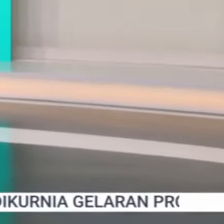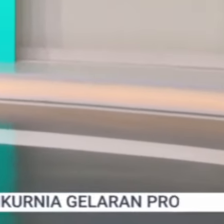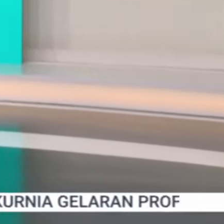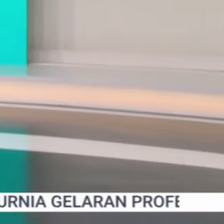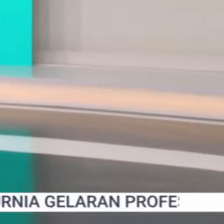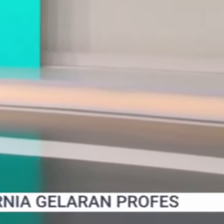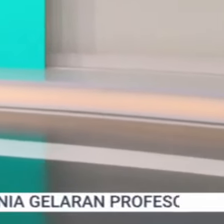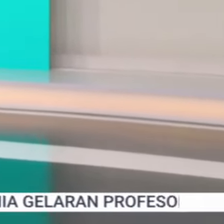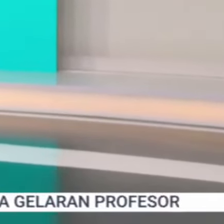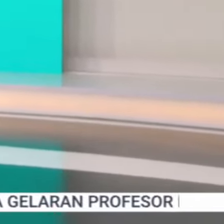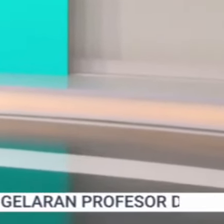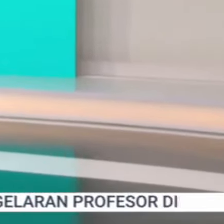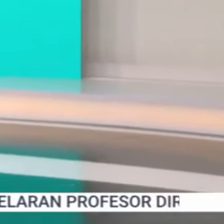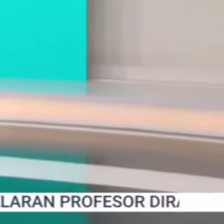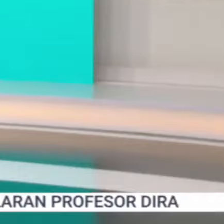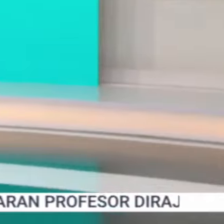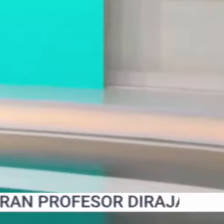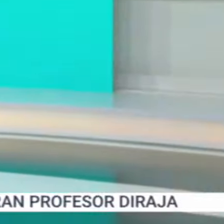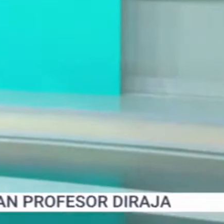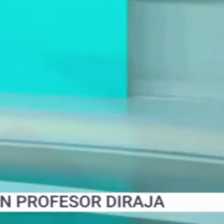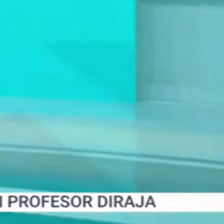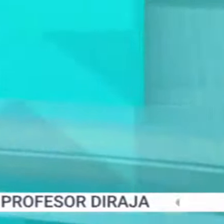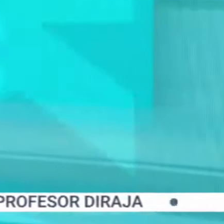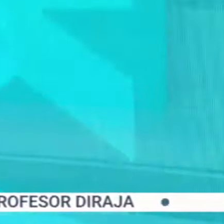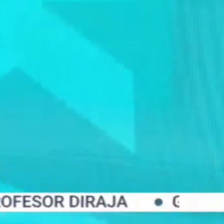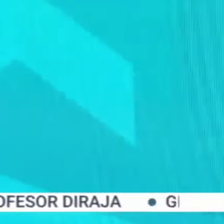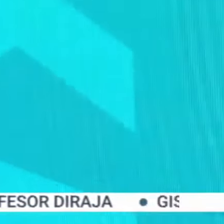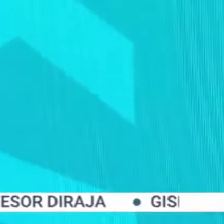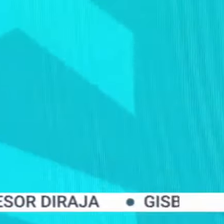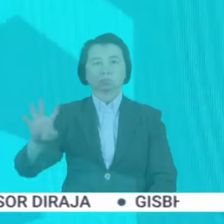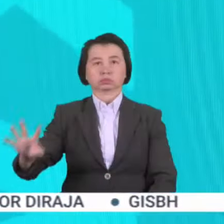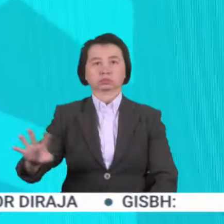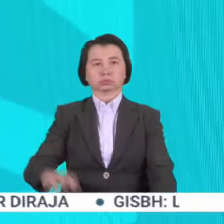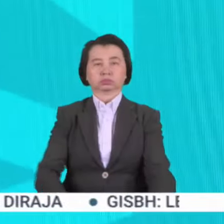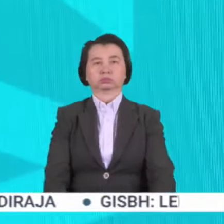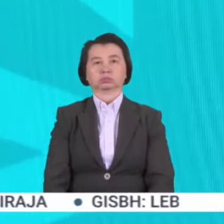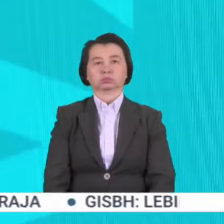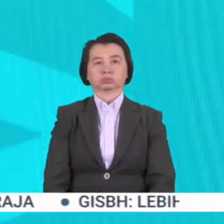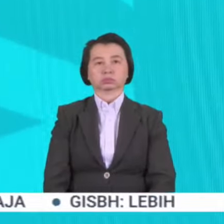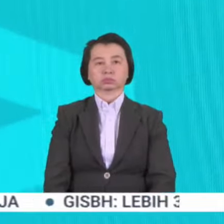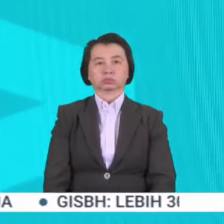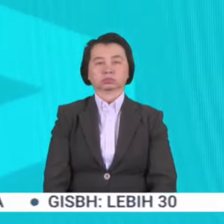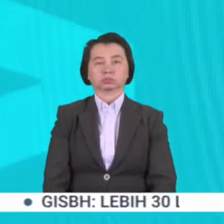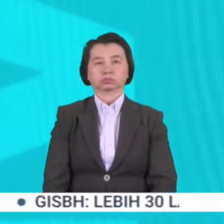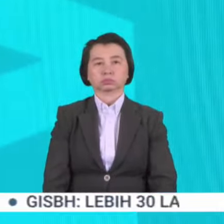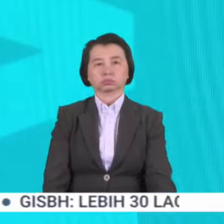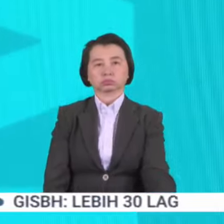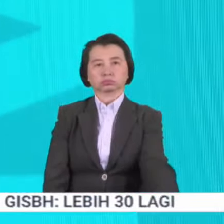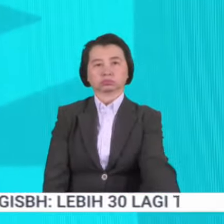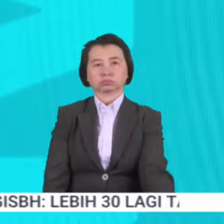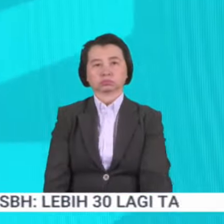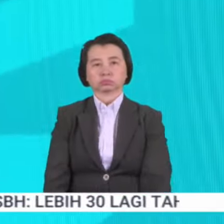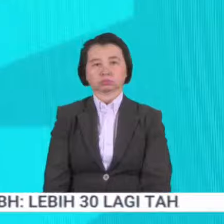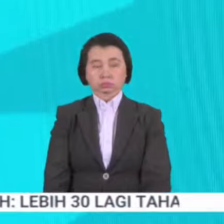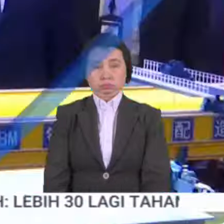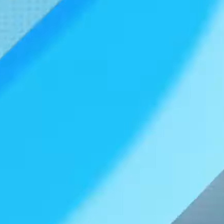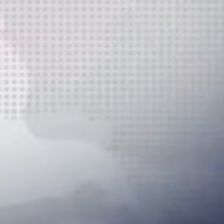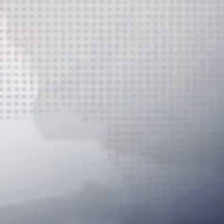Assalamualaikum. Salam Malaysia Madani. Kanta 744 mendahului berita dimulakan dengan rangkuman laporan utama dalam segmen esensi.